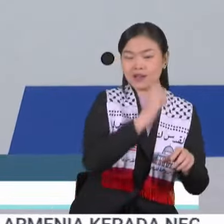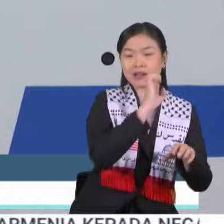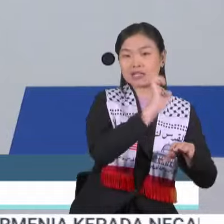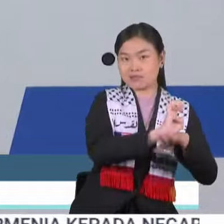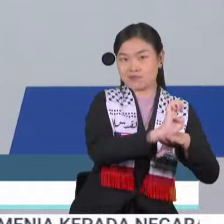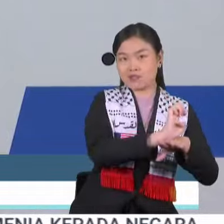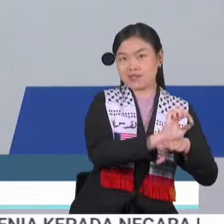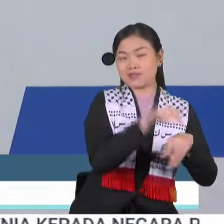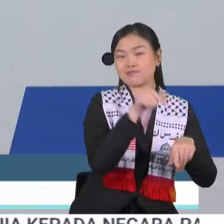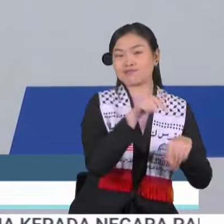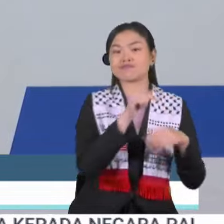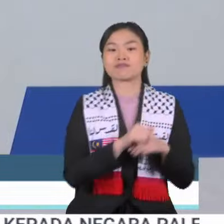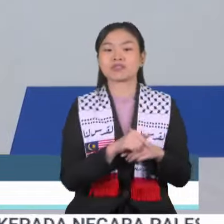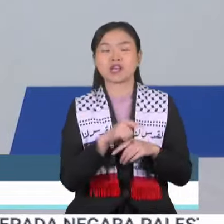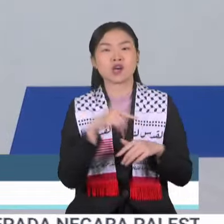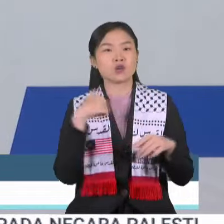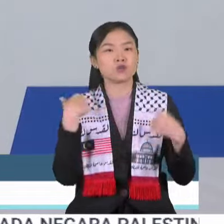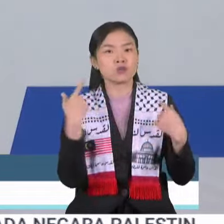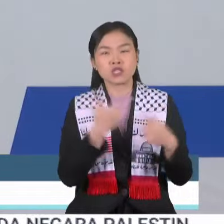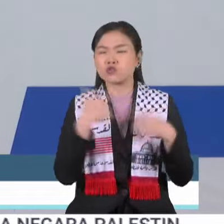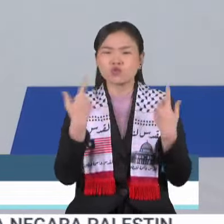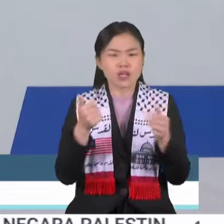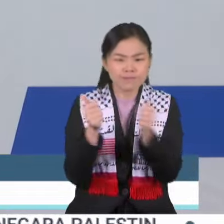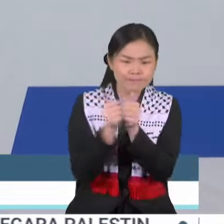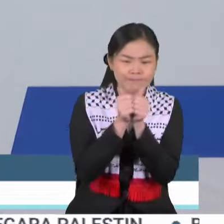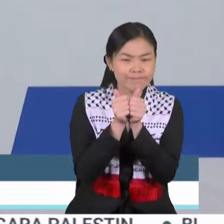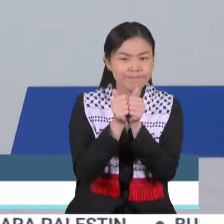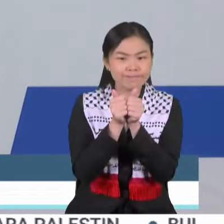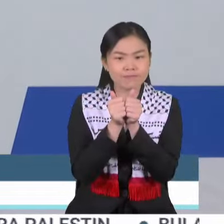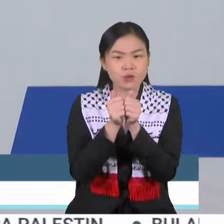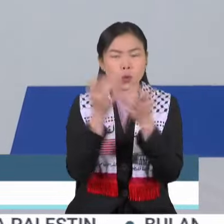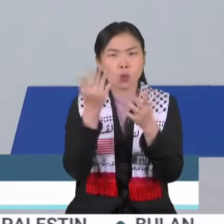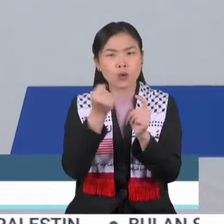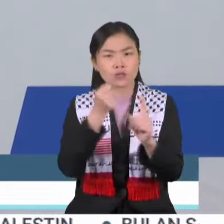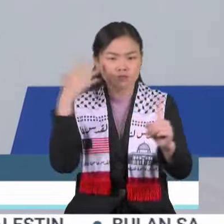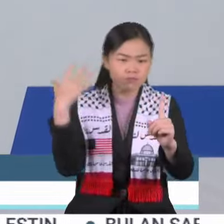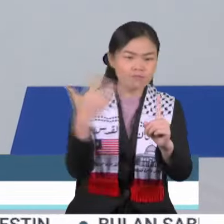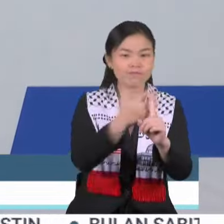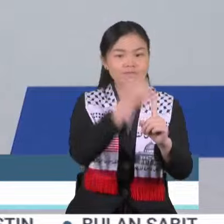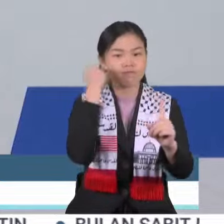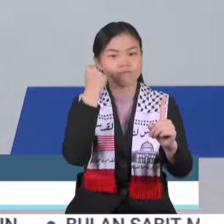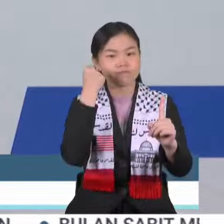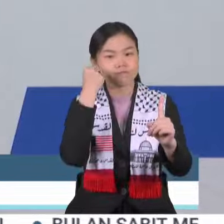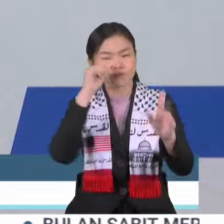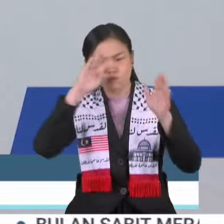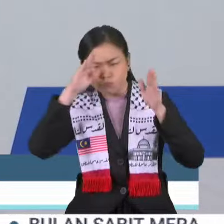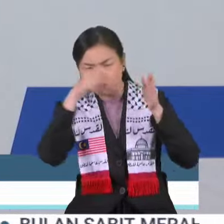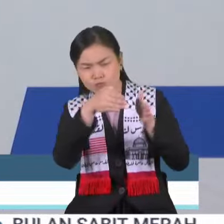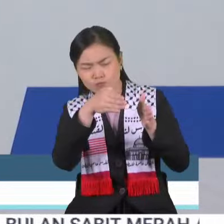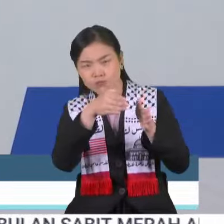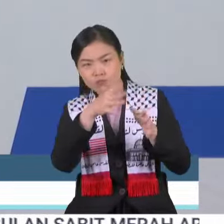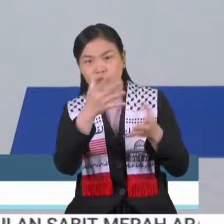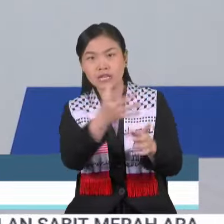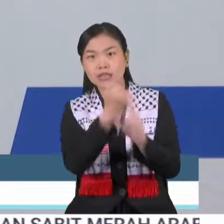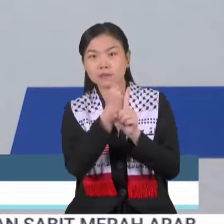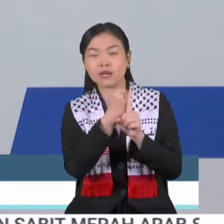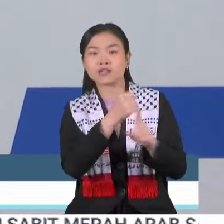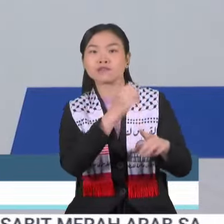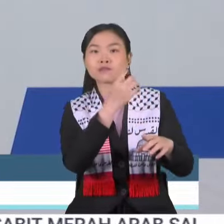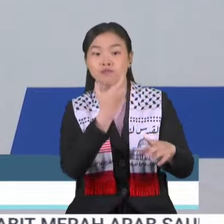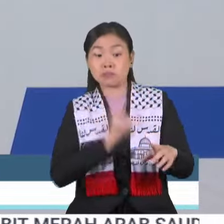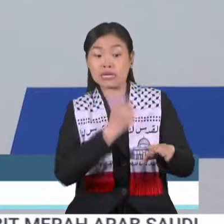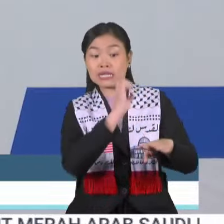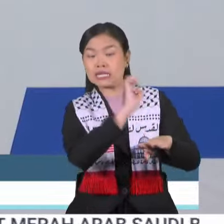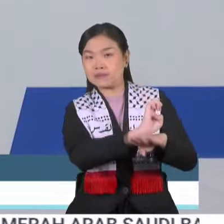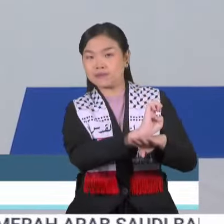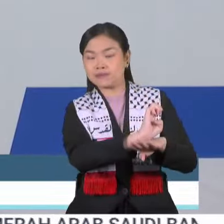think kita semua sepakat dah untuk kita merealisasikan untuk pingat emas di Sukan